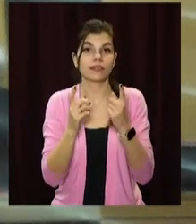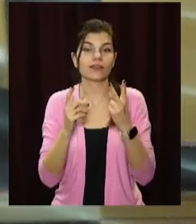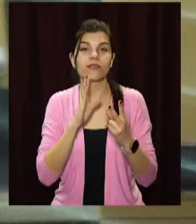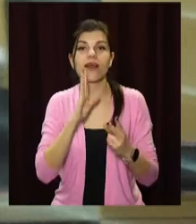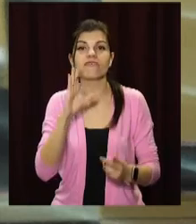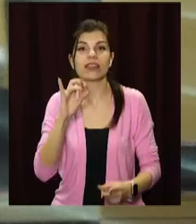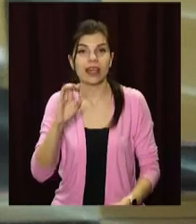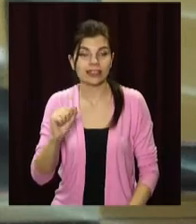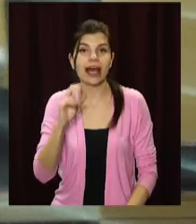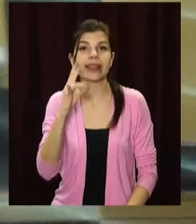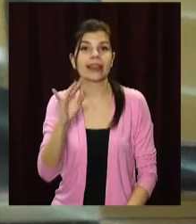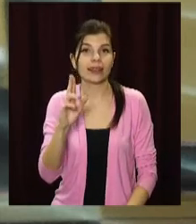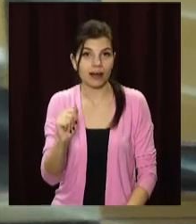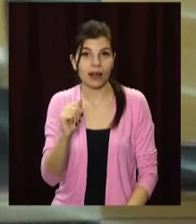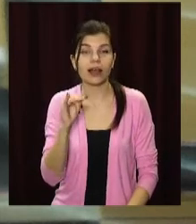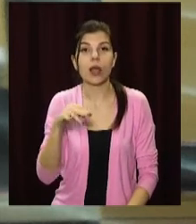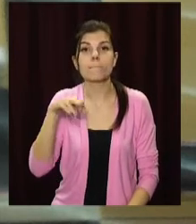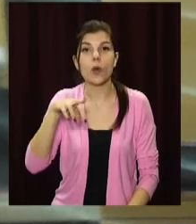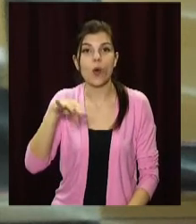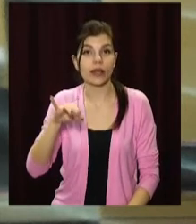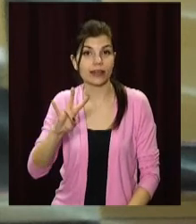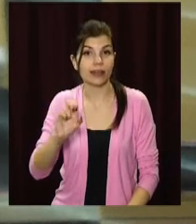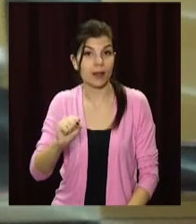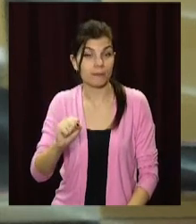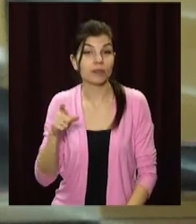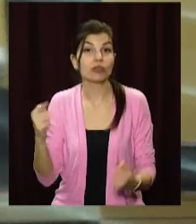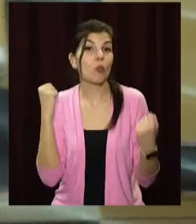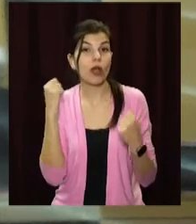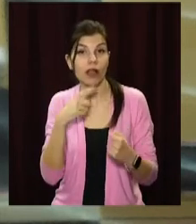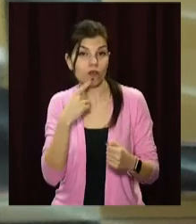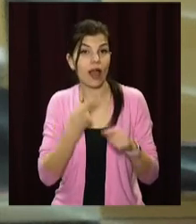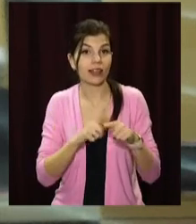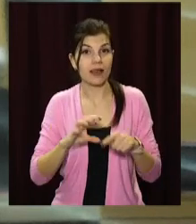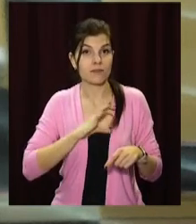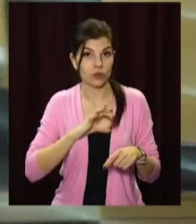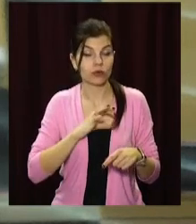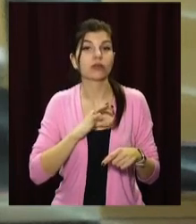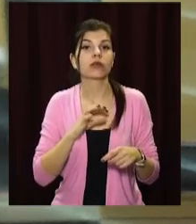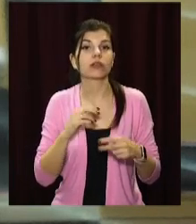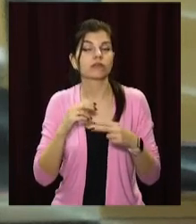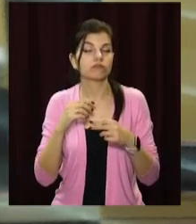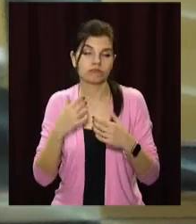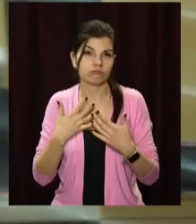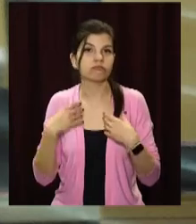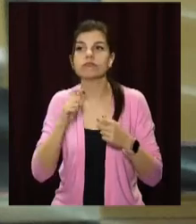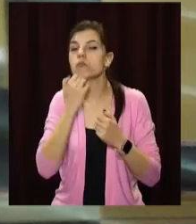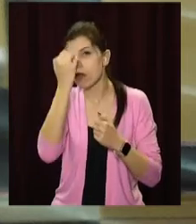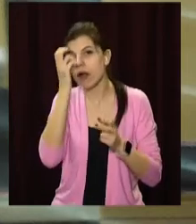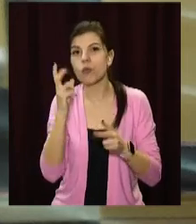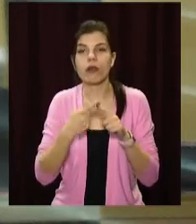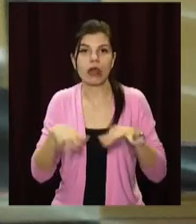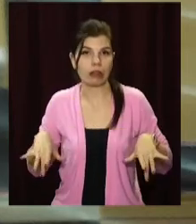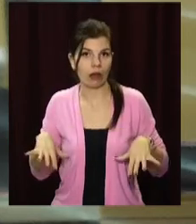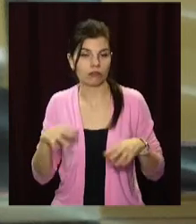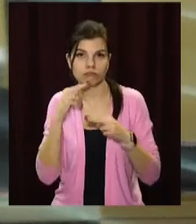Вінніченко, Ніка Мойсеєва і Поліна Коваленко. Спортсмени кажуть, ці медалі присвятили своєму наставнику Олександру